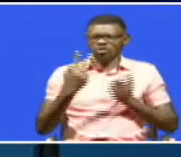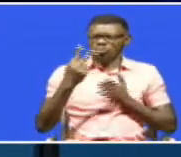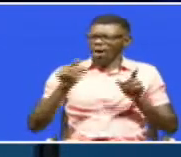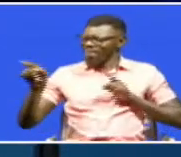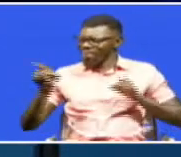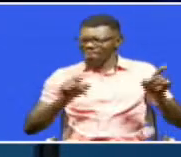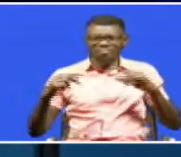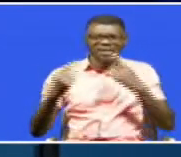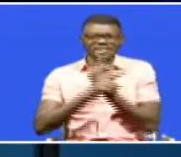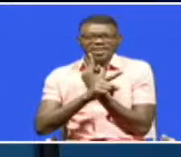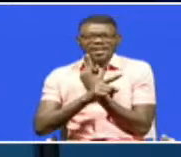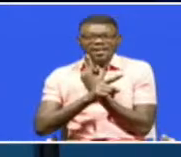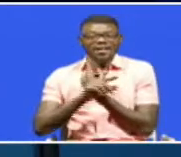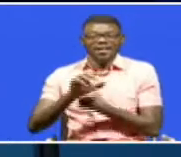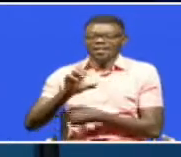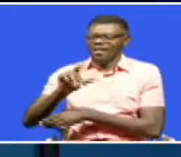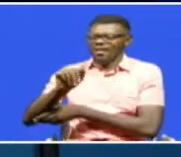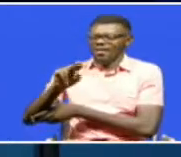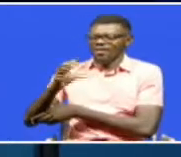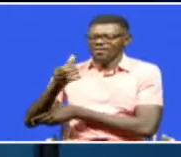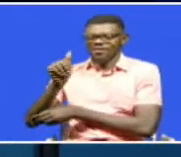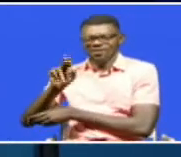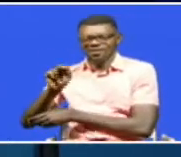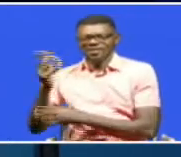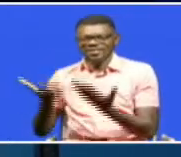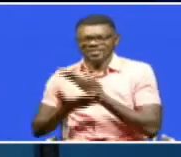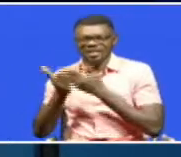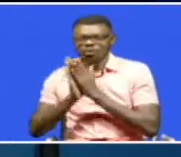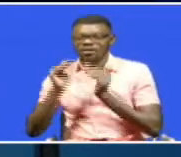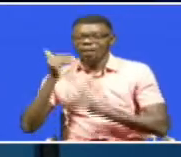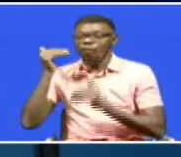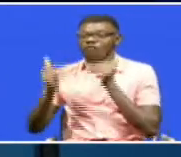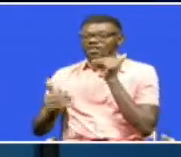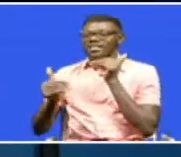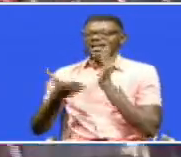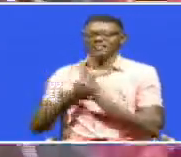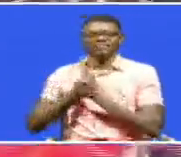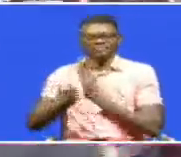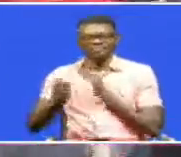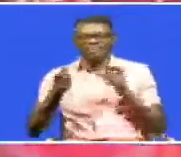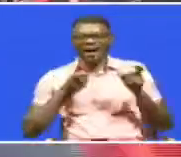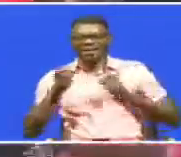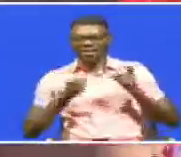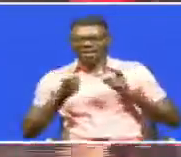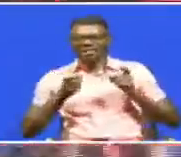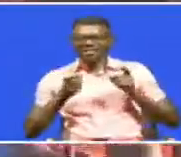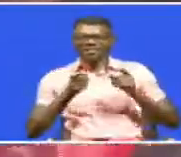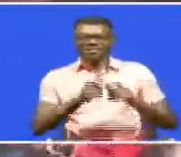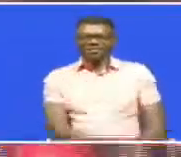Khaemba amezungumza na Profesa Winnie Mitula, mtaalam wa uongozi.